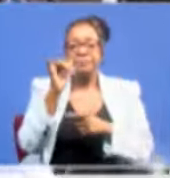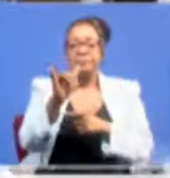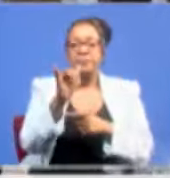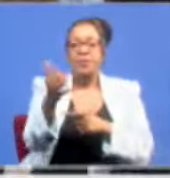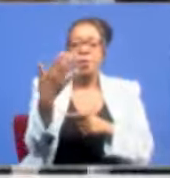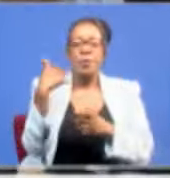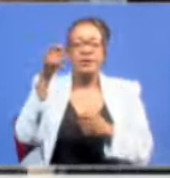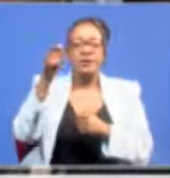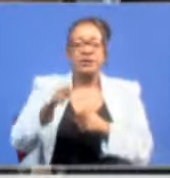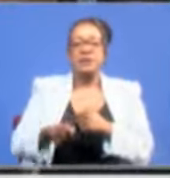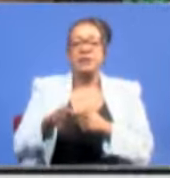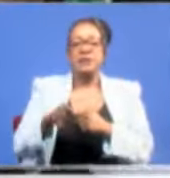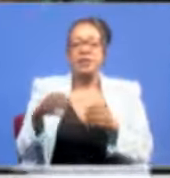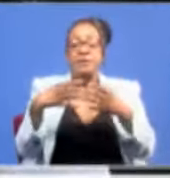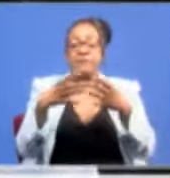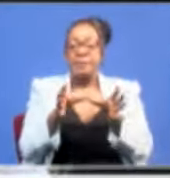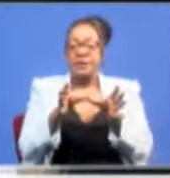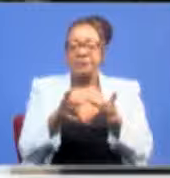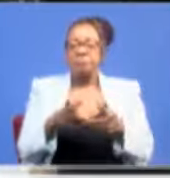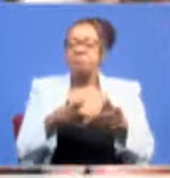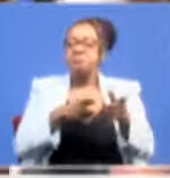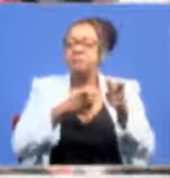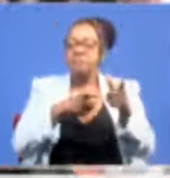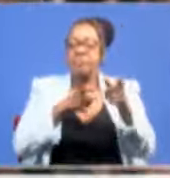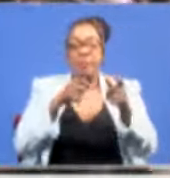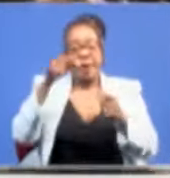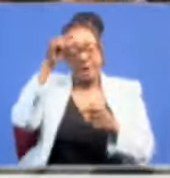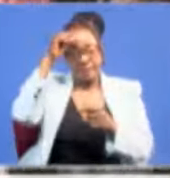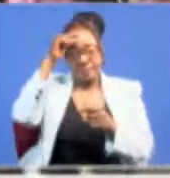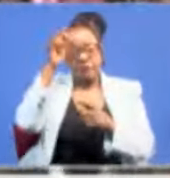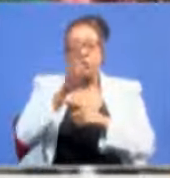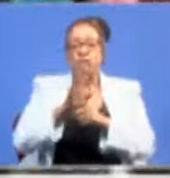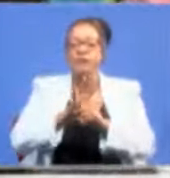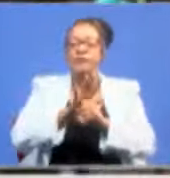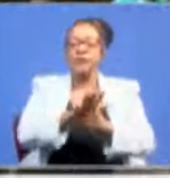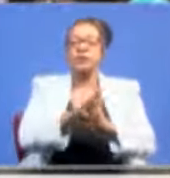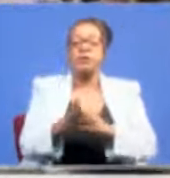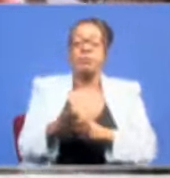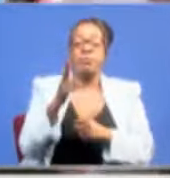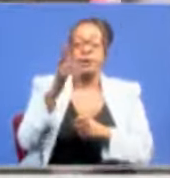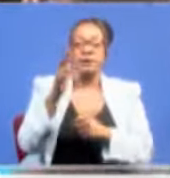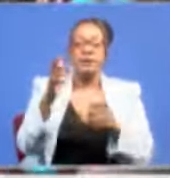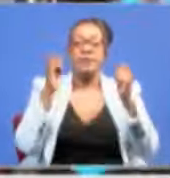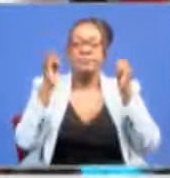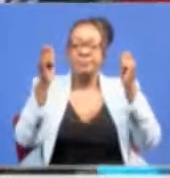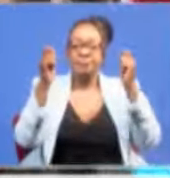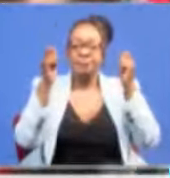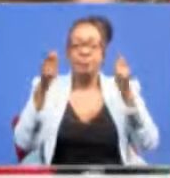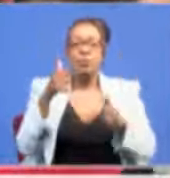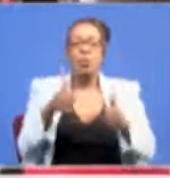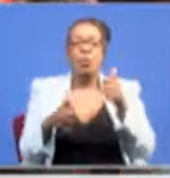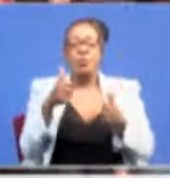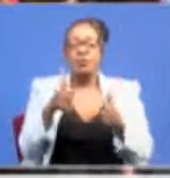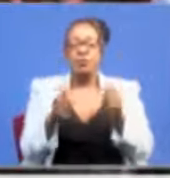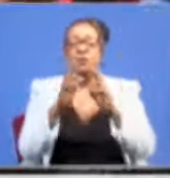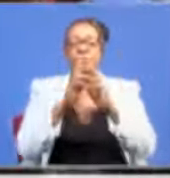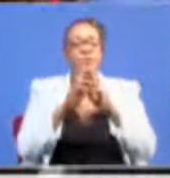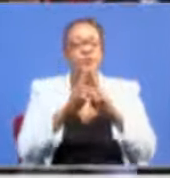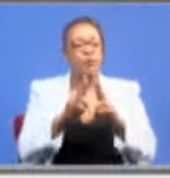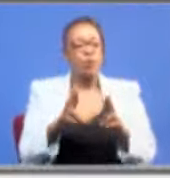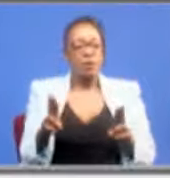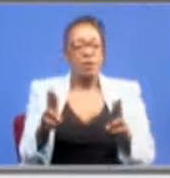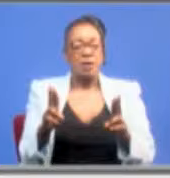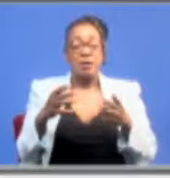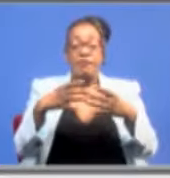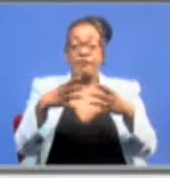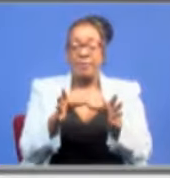haki. Wanafamilia wakikashifu serikali kwa kutumia nguvu na risasi katika maandamano ambayo yalikuwa ya amani. Kulingana na